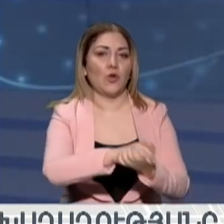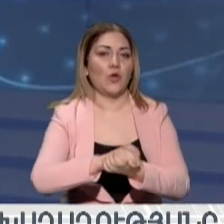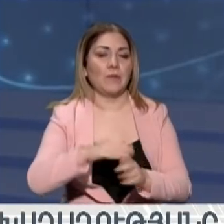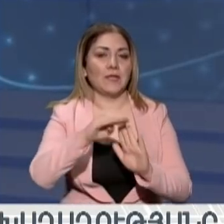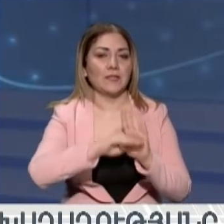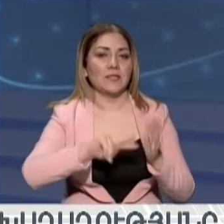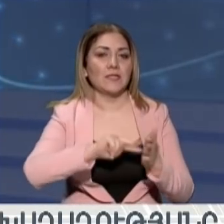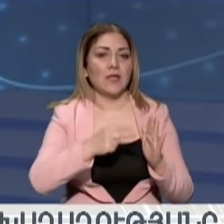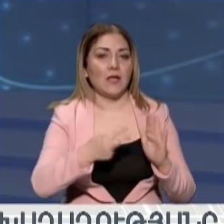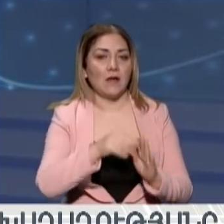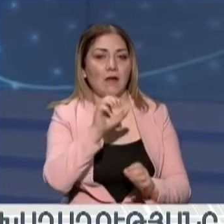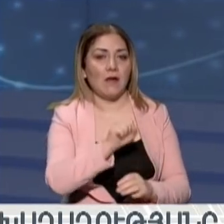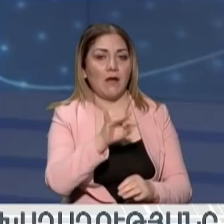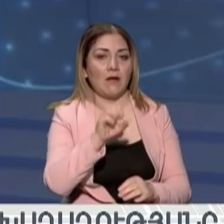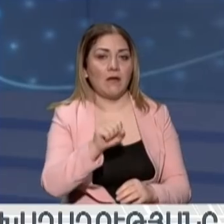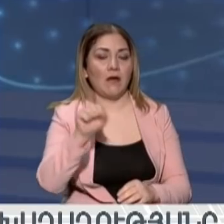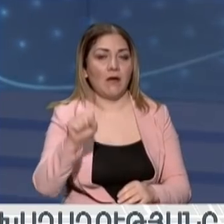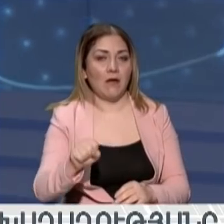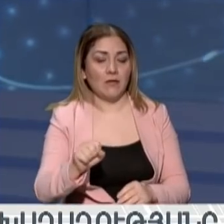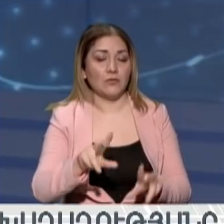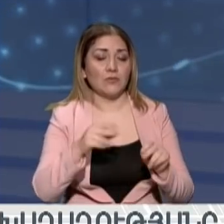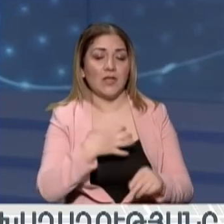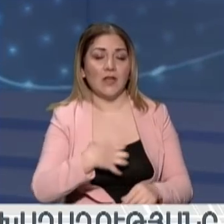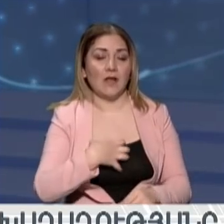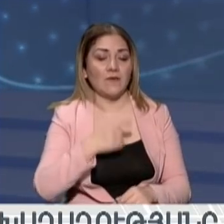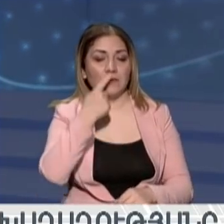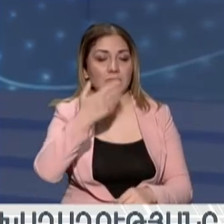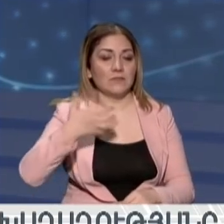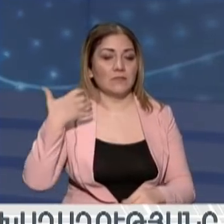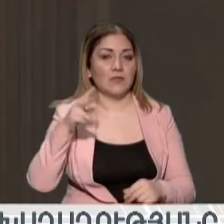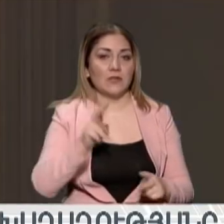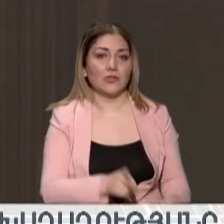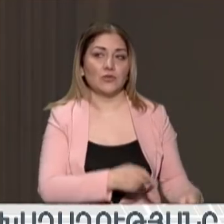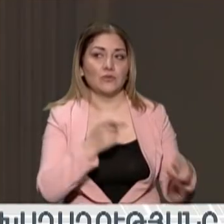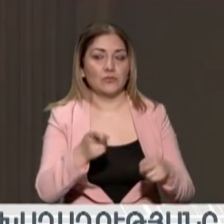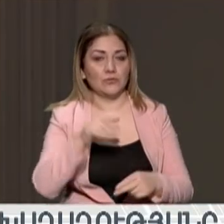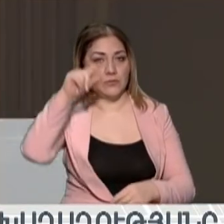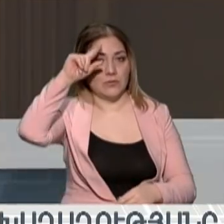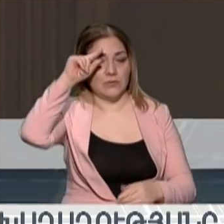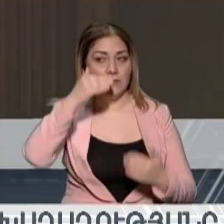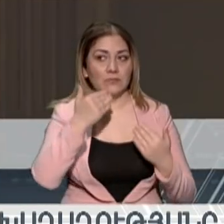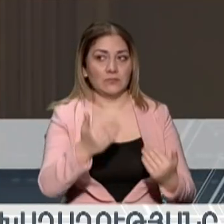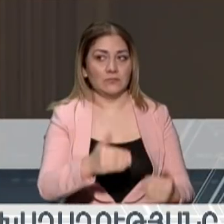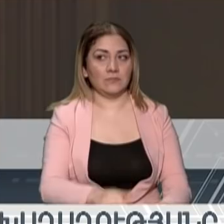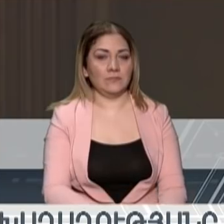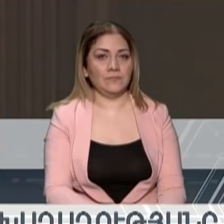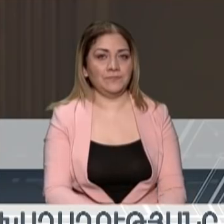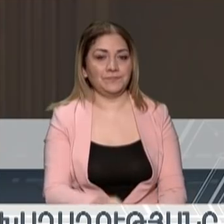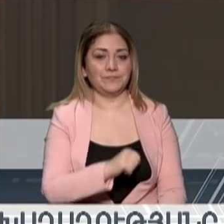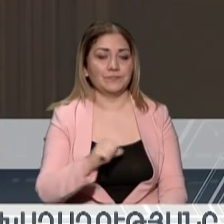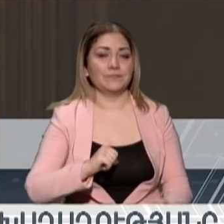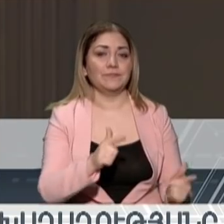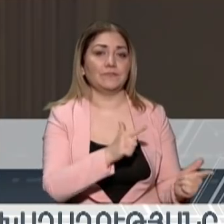օրակարգ։ Այվազյանը այդ առումով կարևորել է վերջերս Արցախ կատարած իր այցը։ Հայկական կողմը պատրաստ